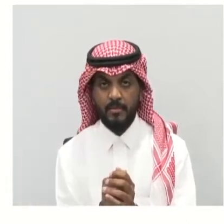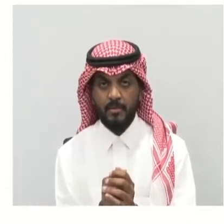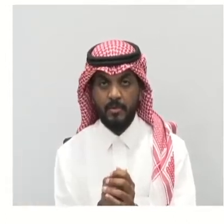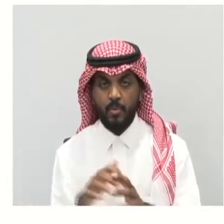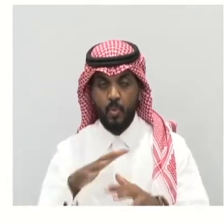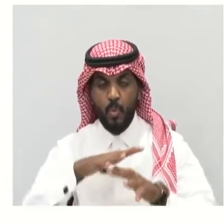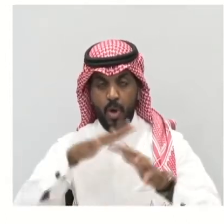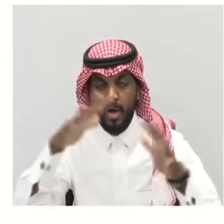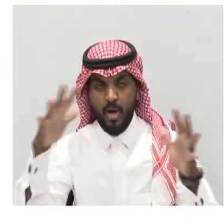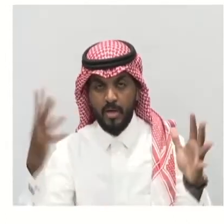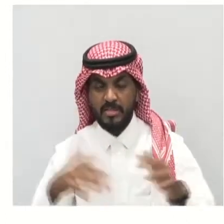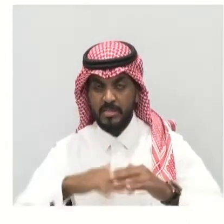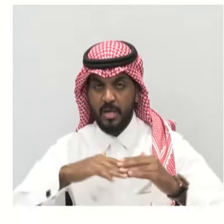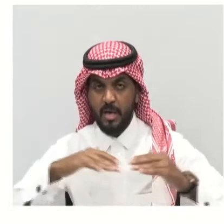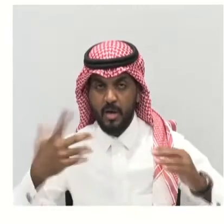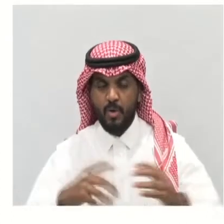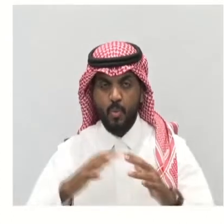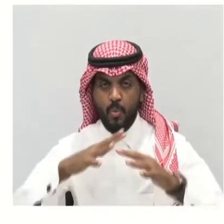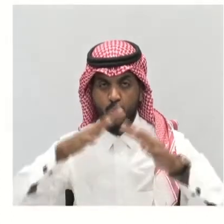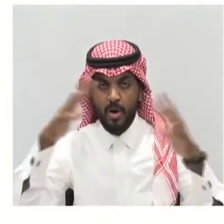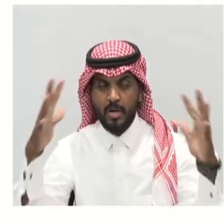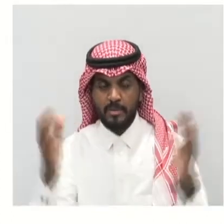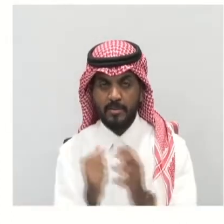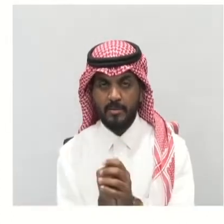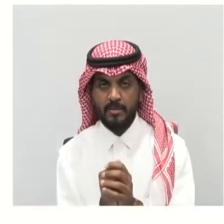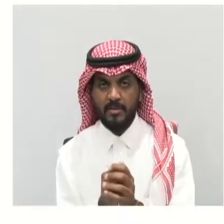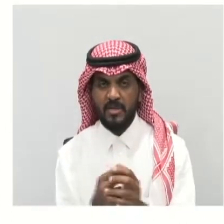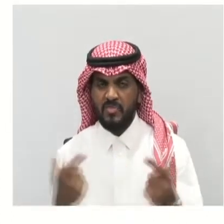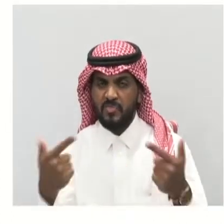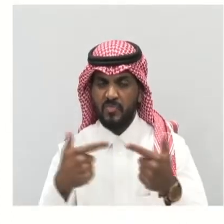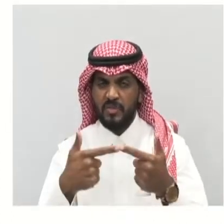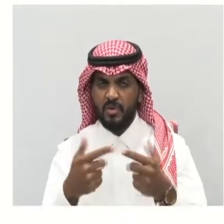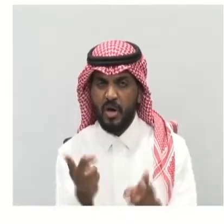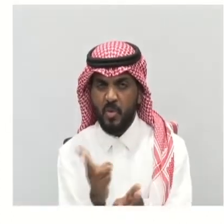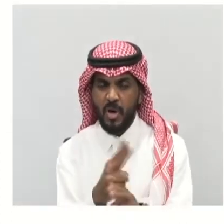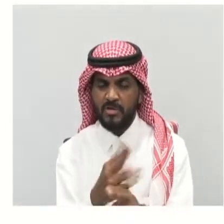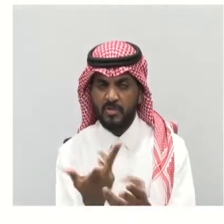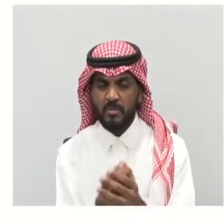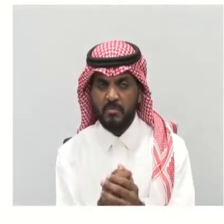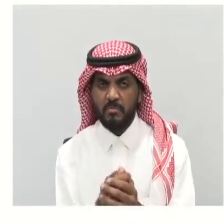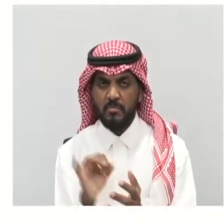واسعة، ساحة واسعة، ضدها؟